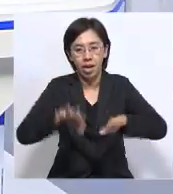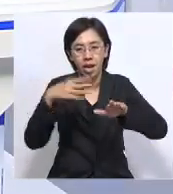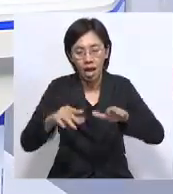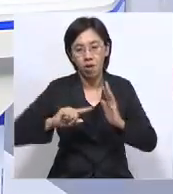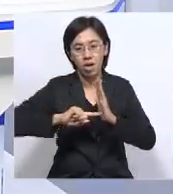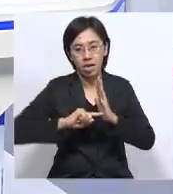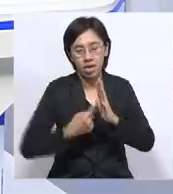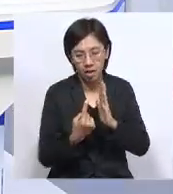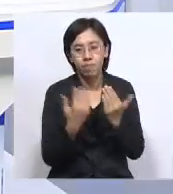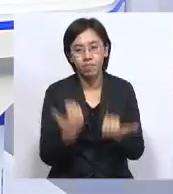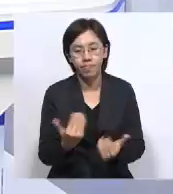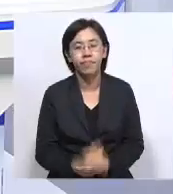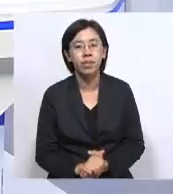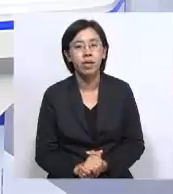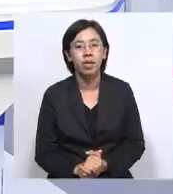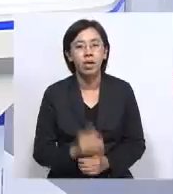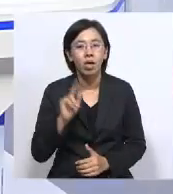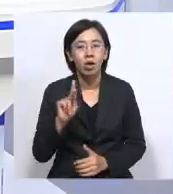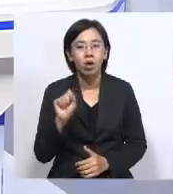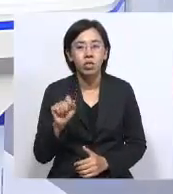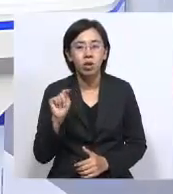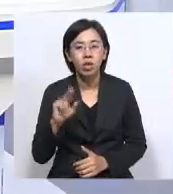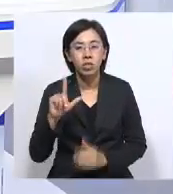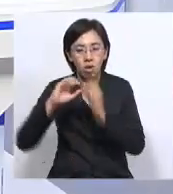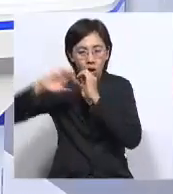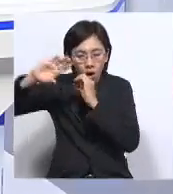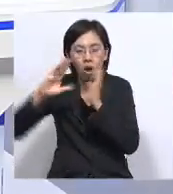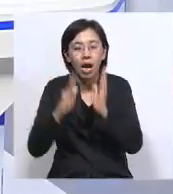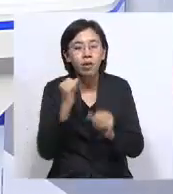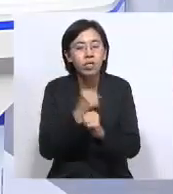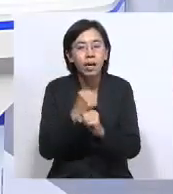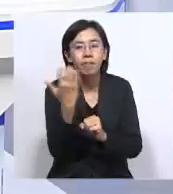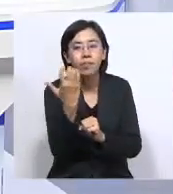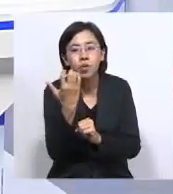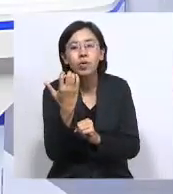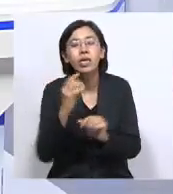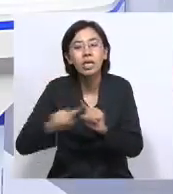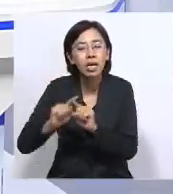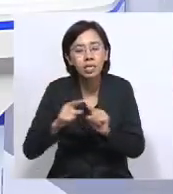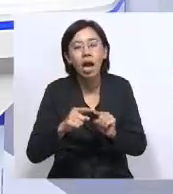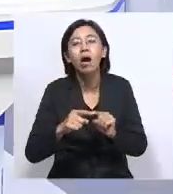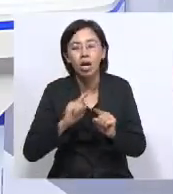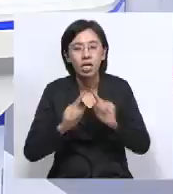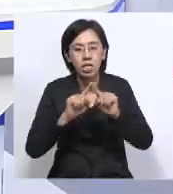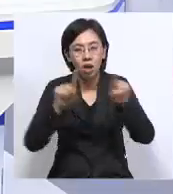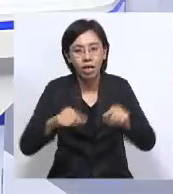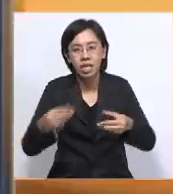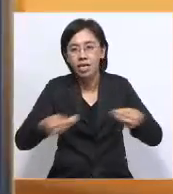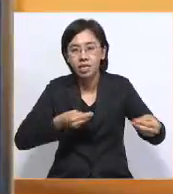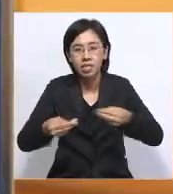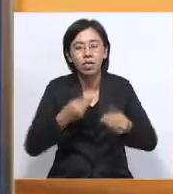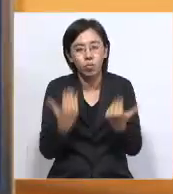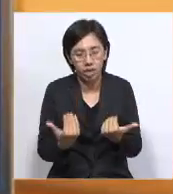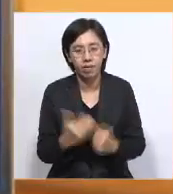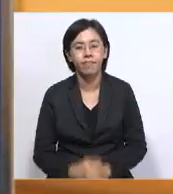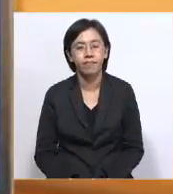ลบังคับใช้แล้วโดยทางสำนักงานกสทช.ก็เปิดให้ผู้ประกอบการได้ยื่นขอรับความช่วยเหลือภายในวันนี้ค่ะซึ่งภายหลังจากที่มี